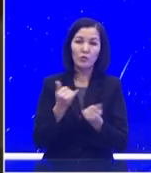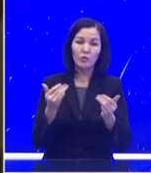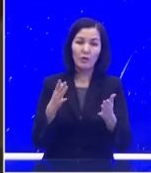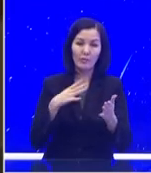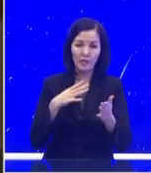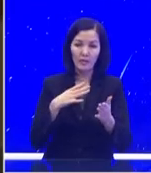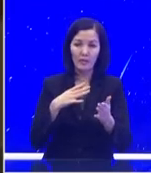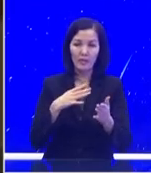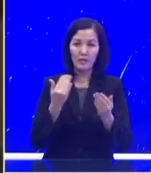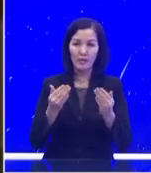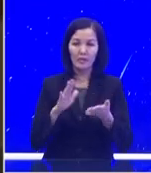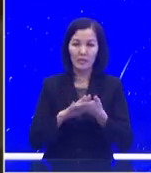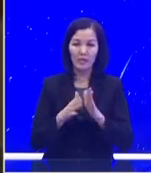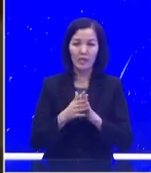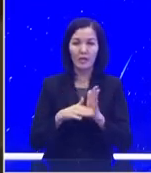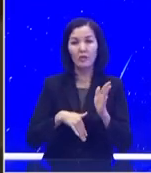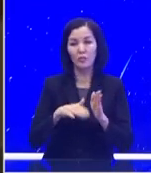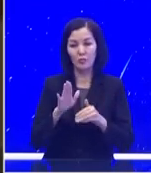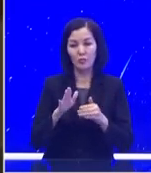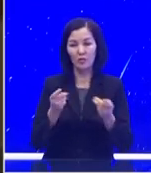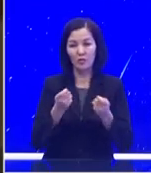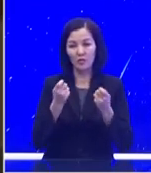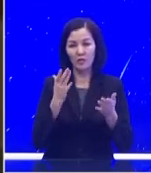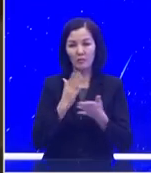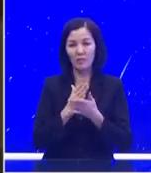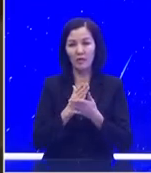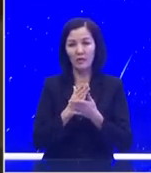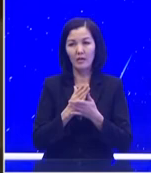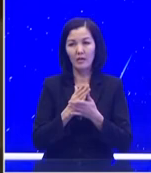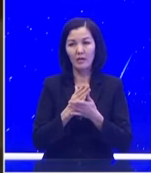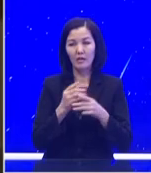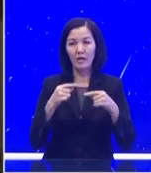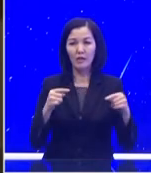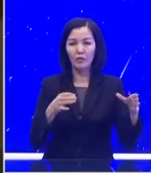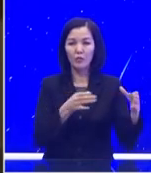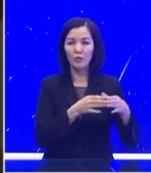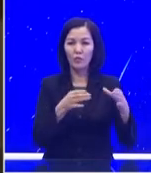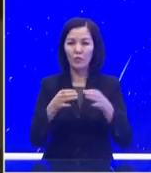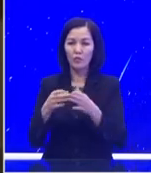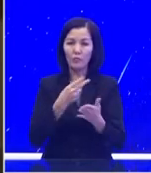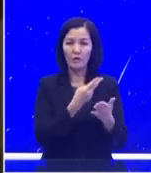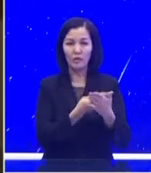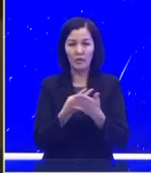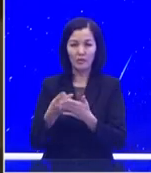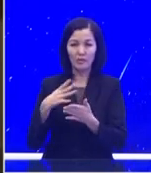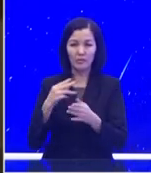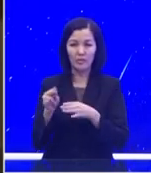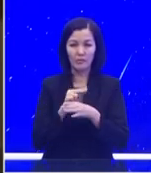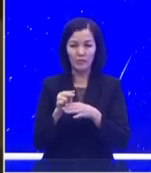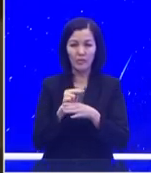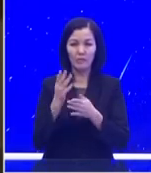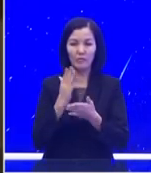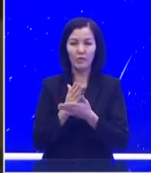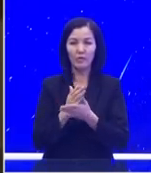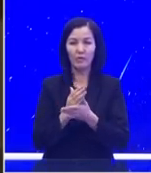қазіргі уақытта жағдайлары жақсарғанға байланысты нейрохирургия, челюстно-лицевой хирургия, глазное отделение,